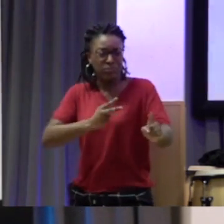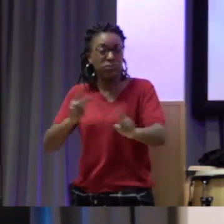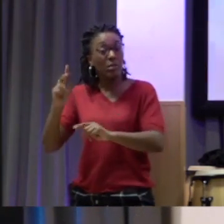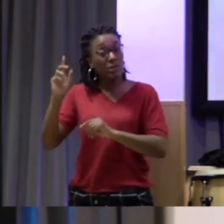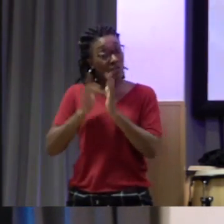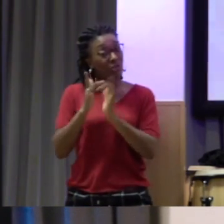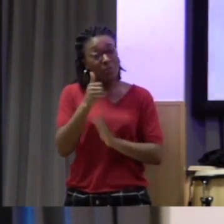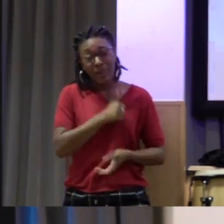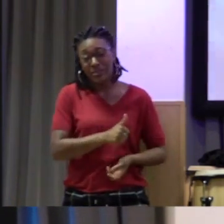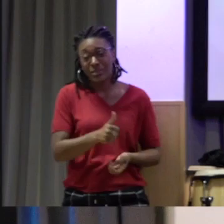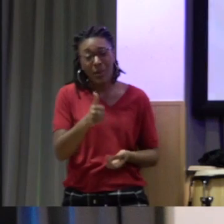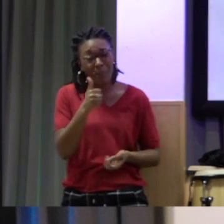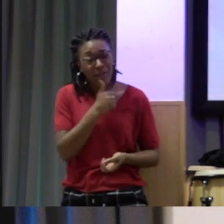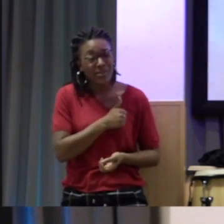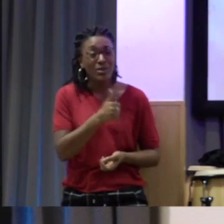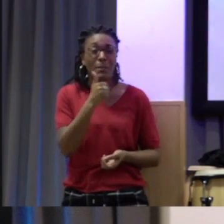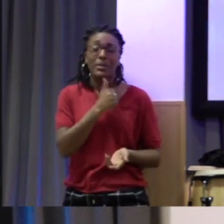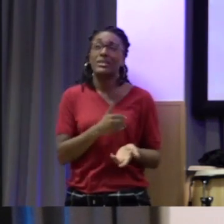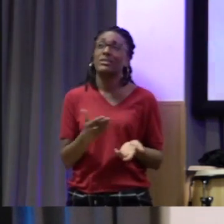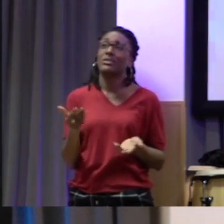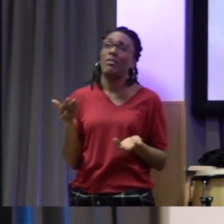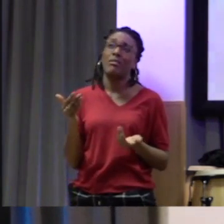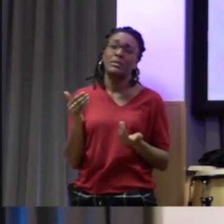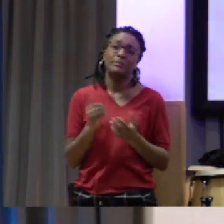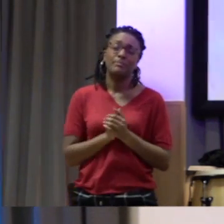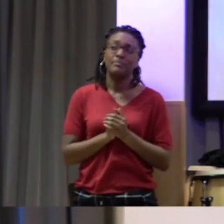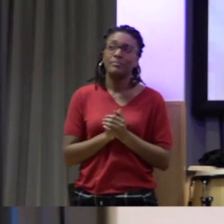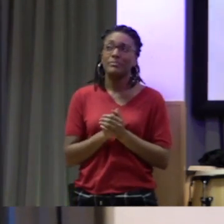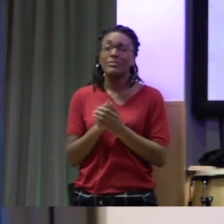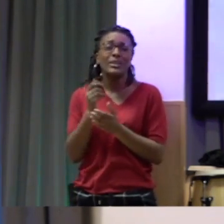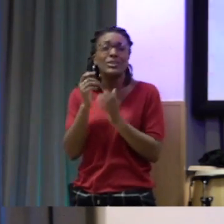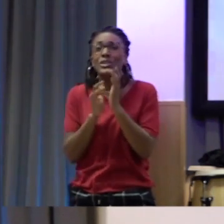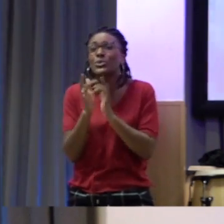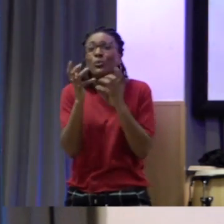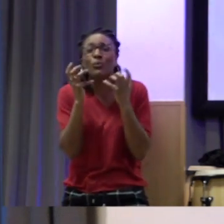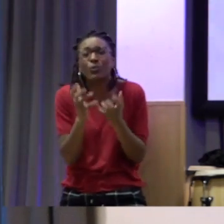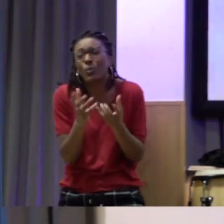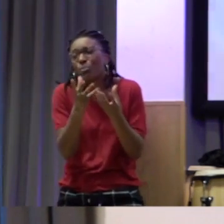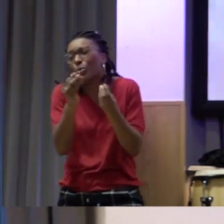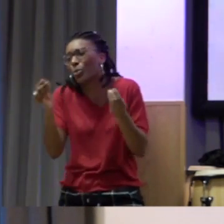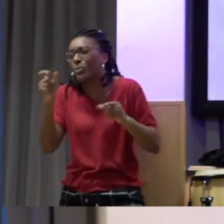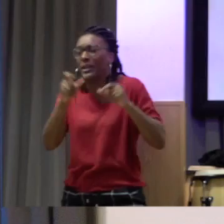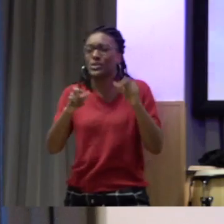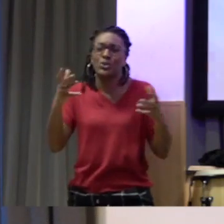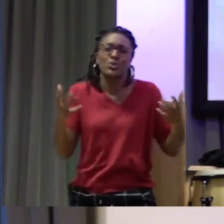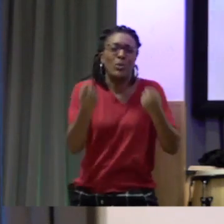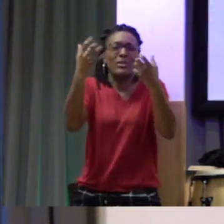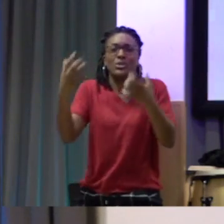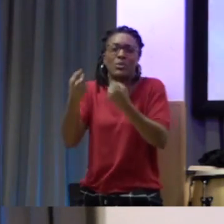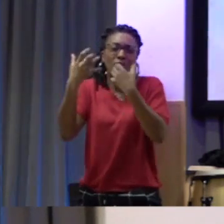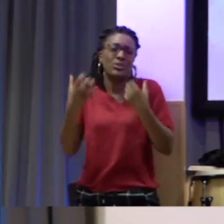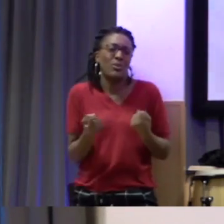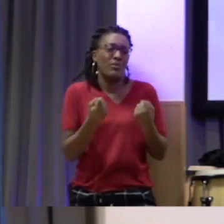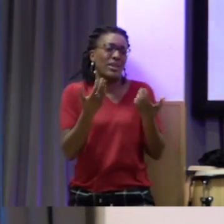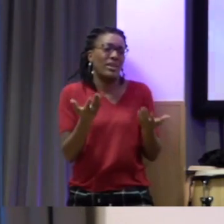Seigneur. Et de cette patience, il souhaite de tout cœur que beaucoup soient sauvés. Mais comme c'est un